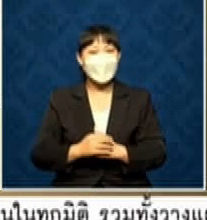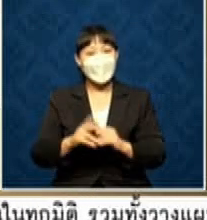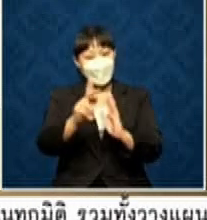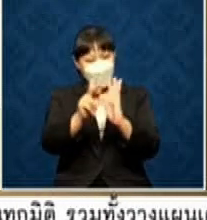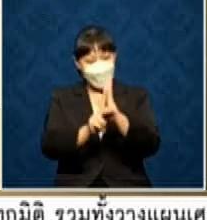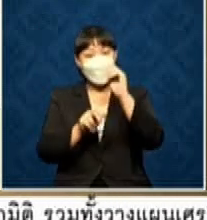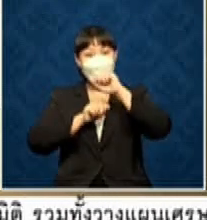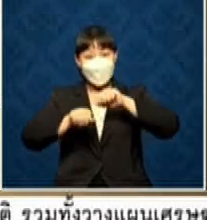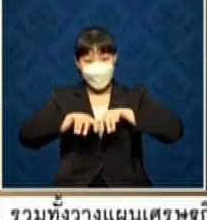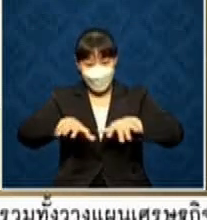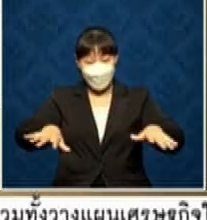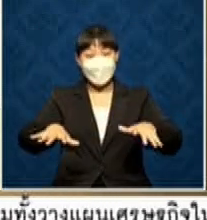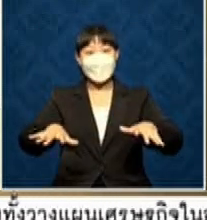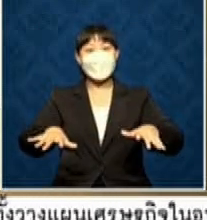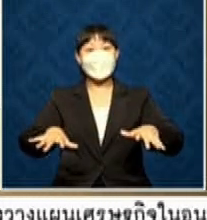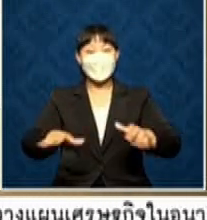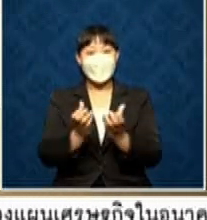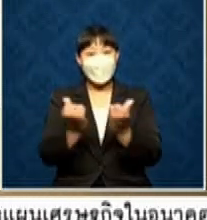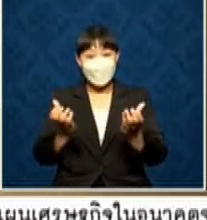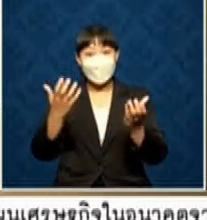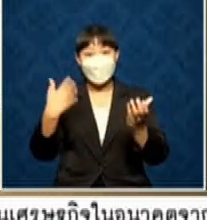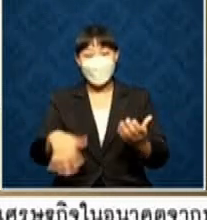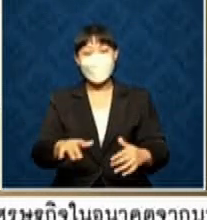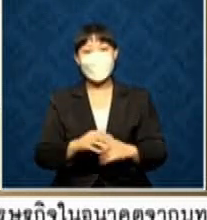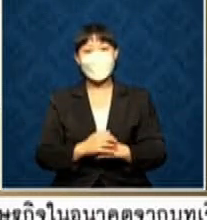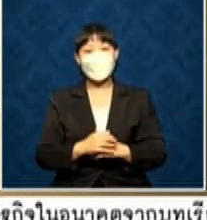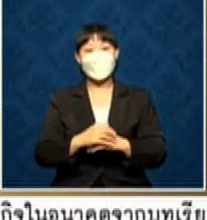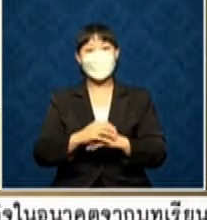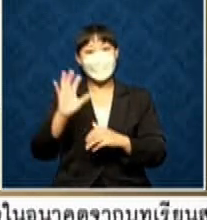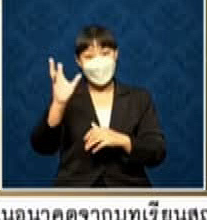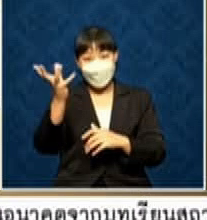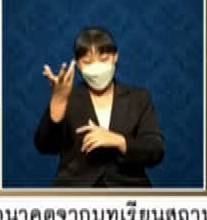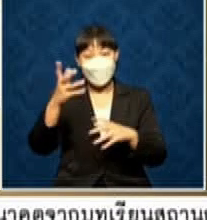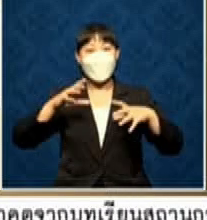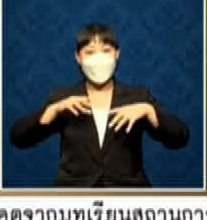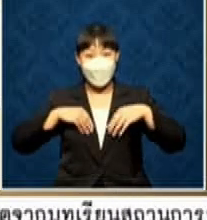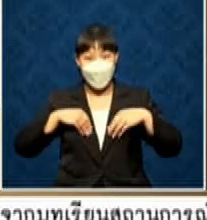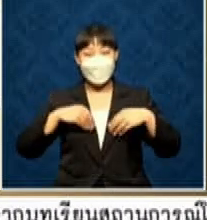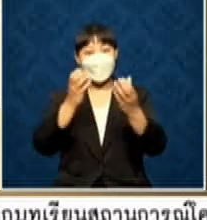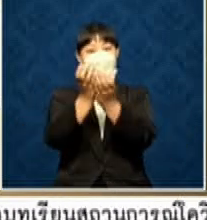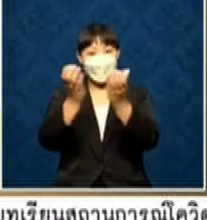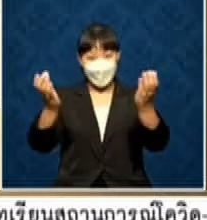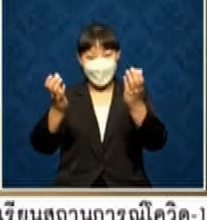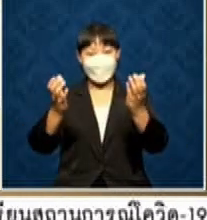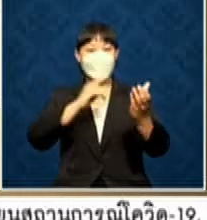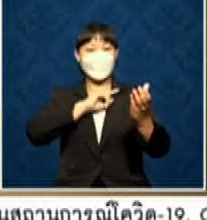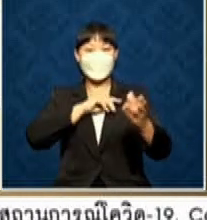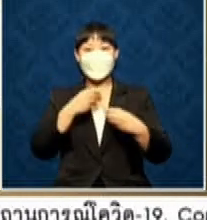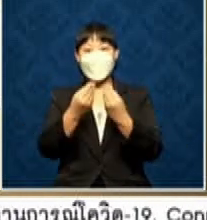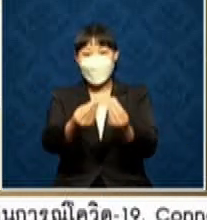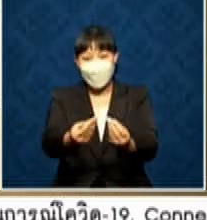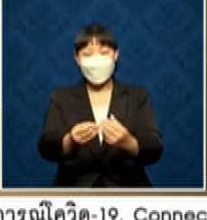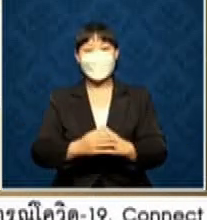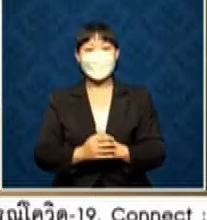าผมว่าถูกต้องตามกฎหมายนะบางครั้งความเข้าท่าไม่เข้าท่ามันยิ่งกว่าถูกต้องตามกฎหมายหรือไม่ถูกต้องตามกฎหม